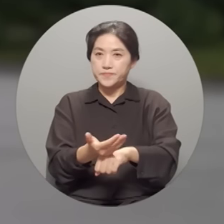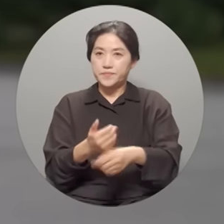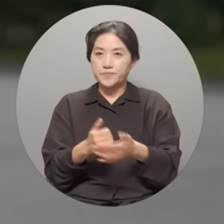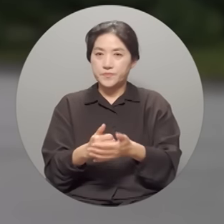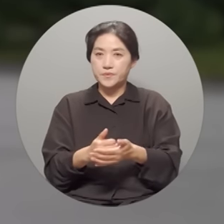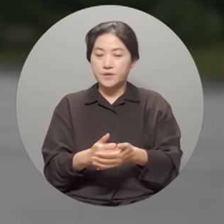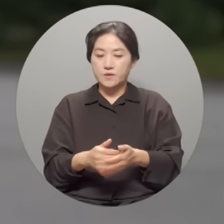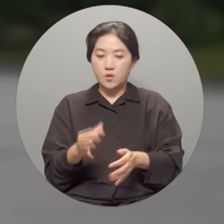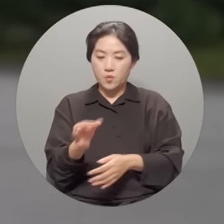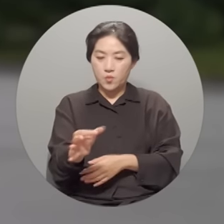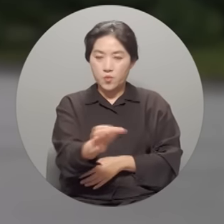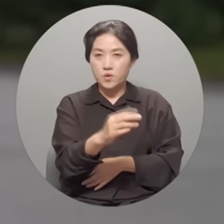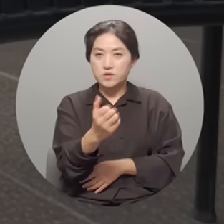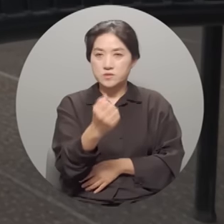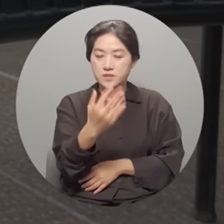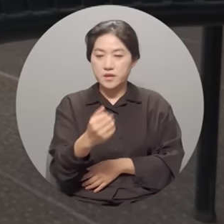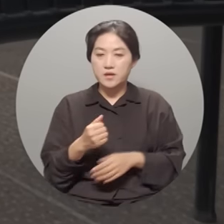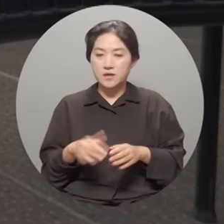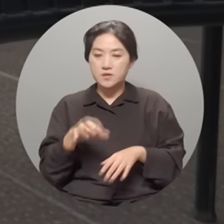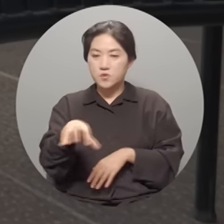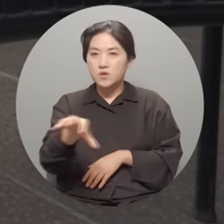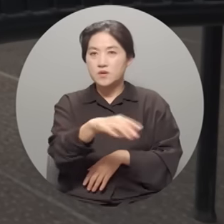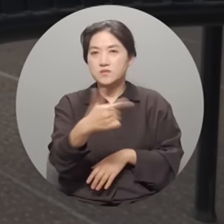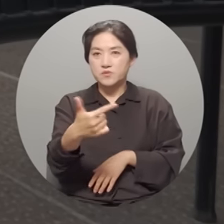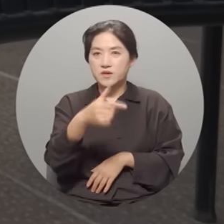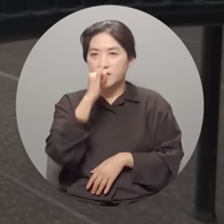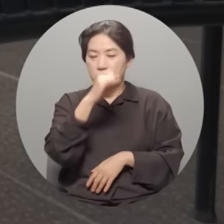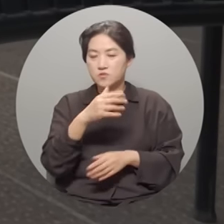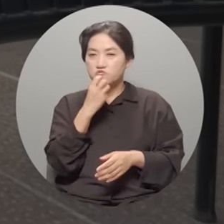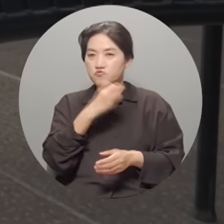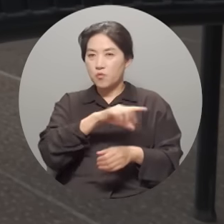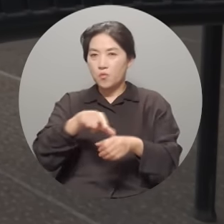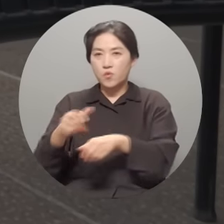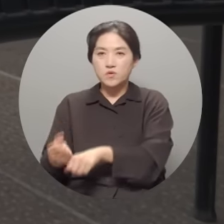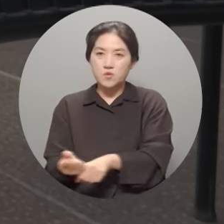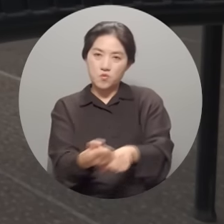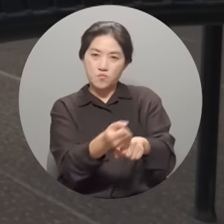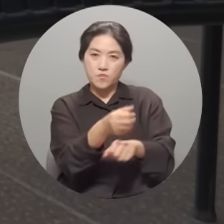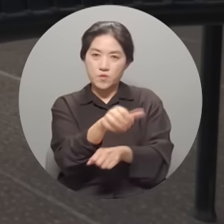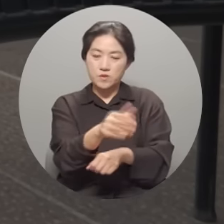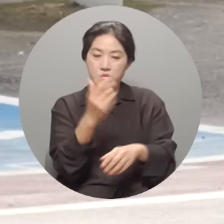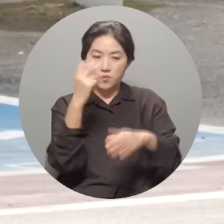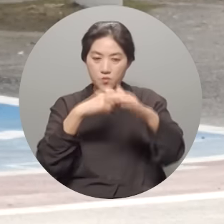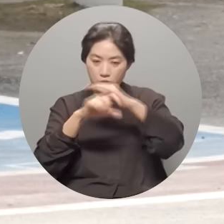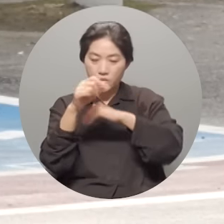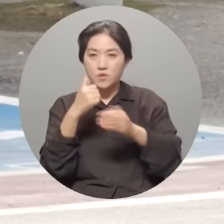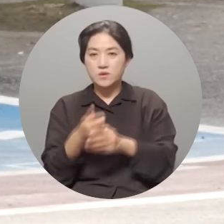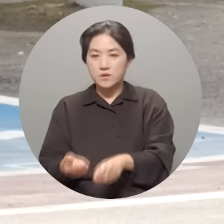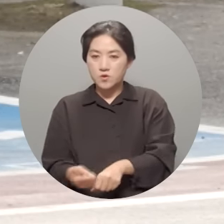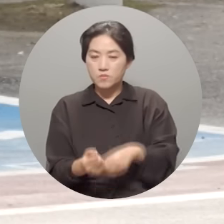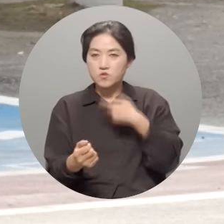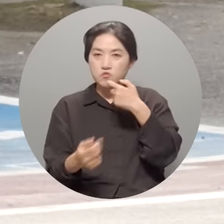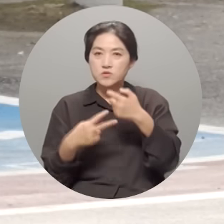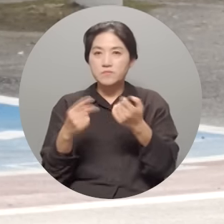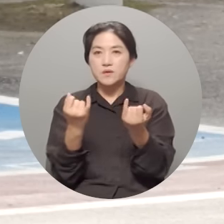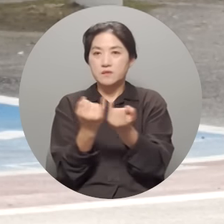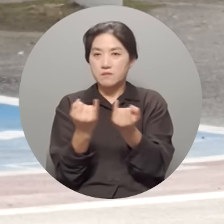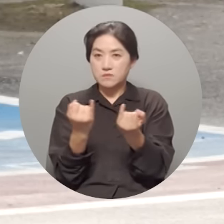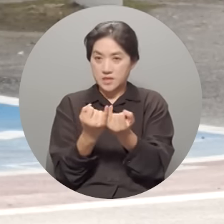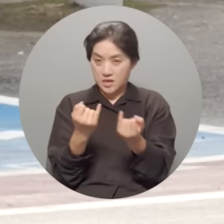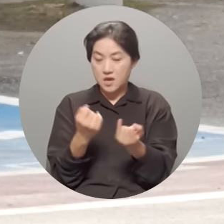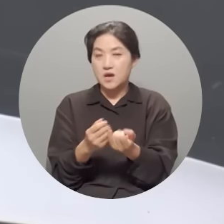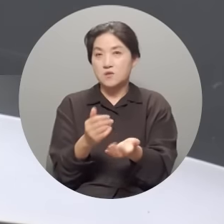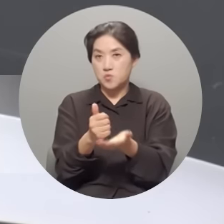54개 홀에 6개 코스를 갖춘 수도권의 한 골프장입니다. 오늘 오전 골프를 치던 60대 여성 이용객이 갑자기